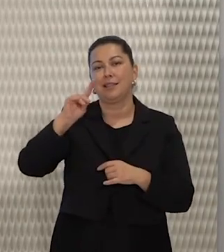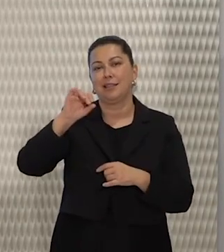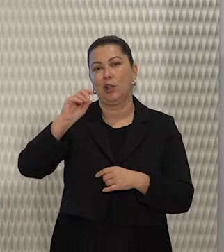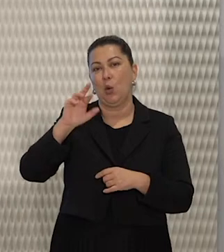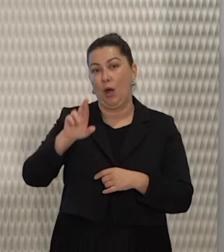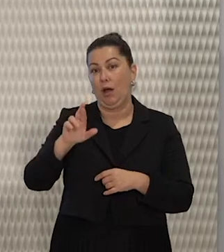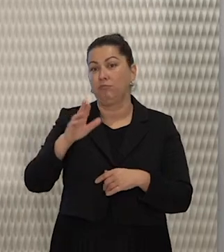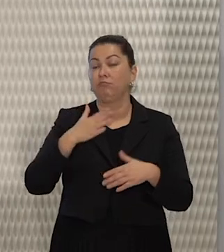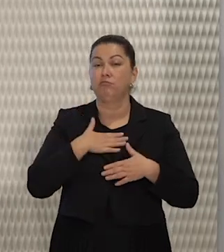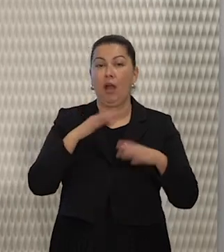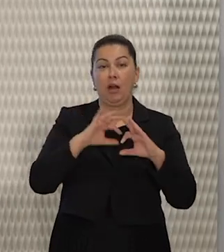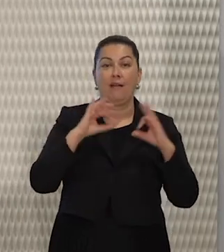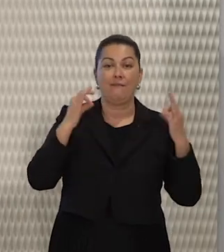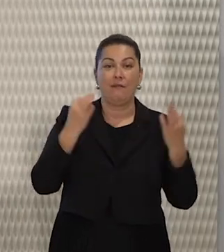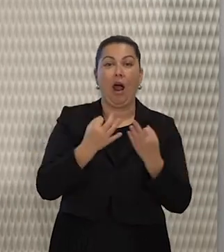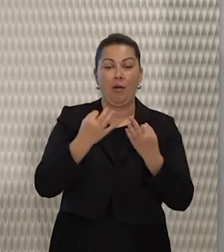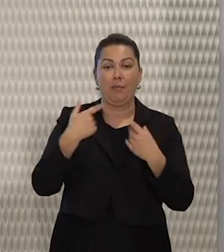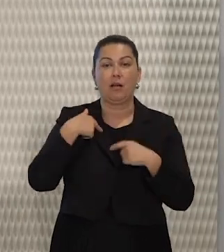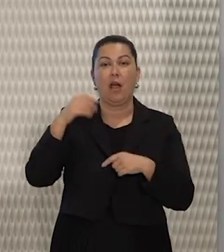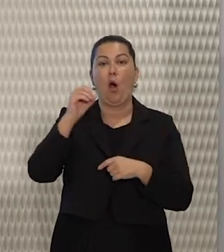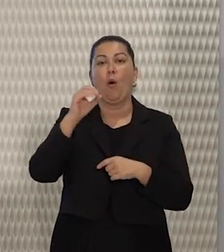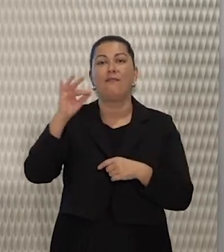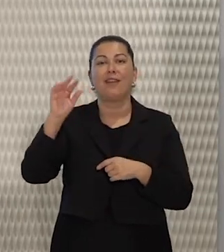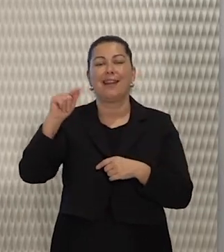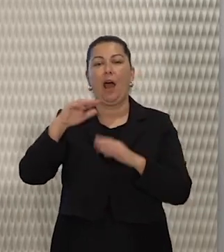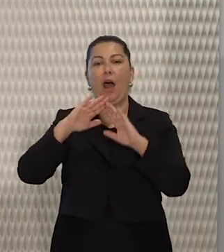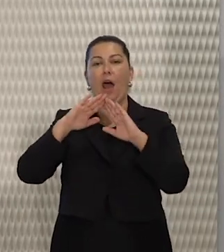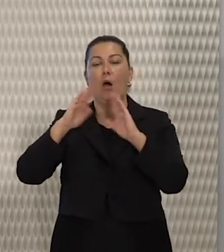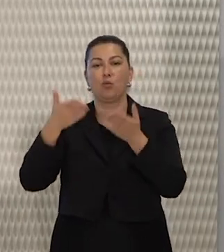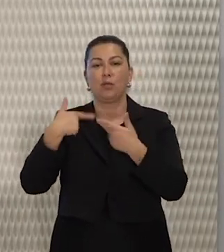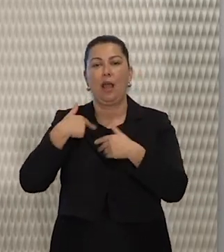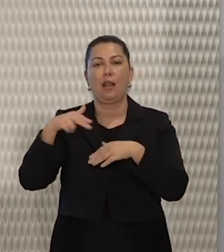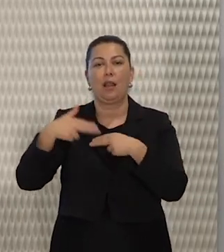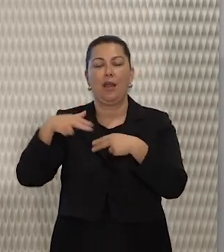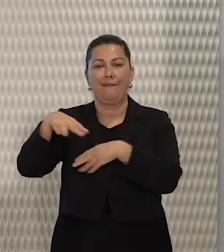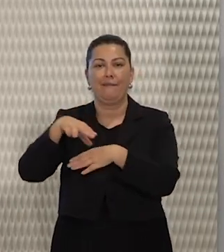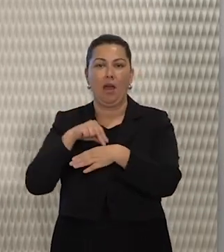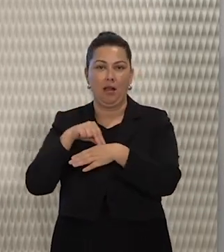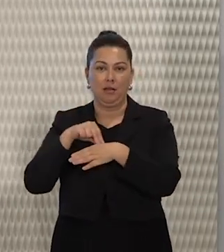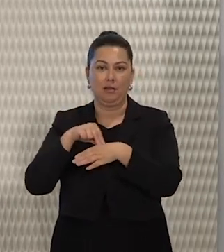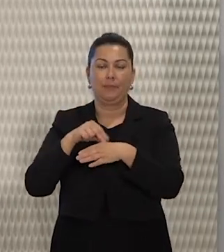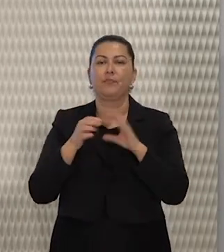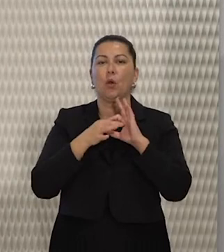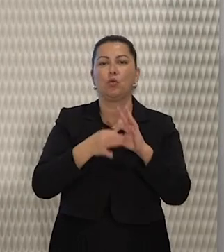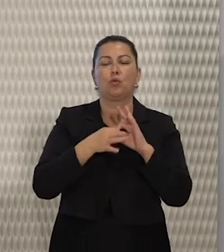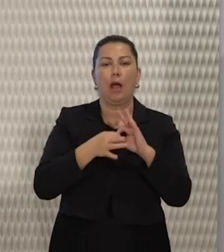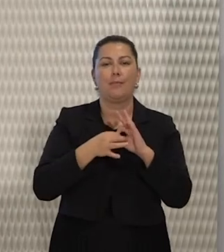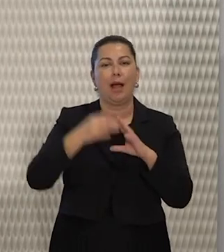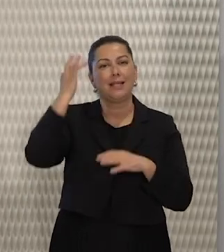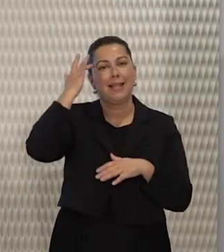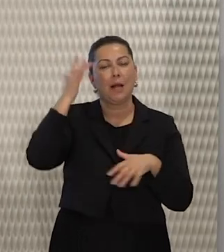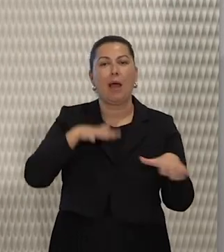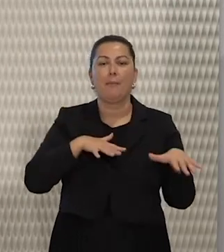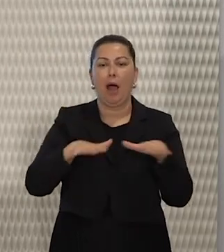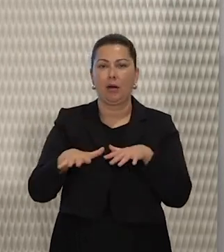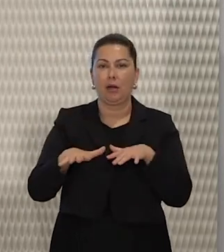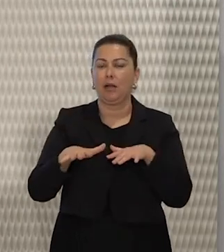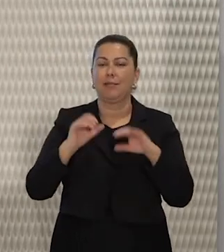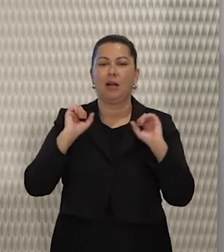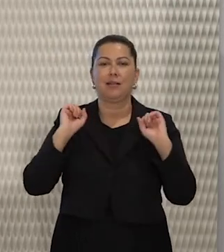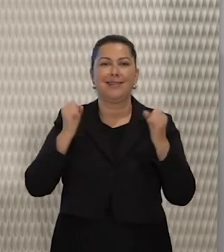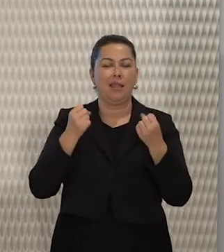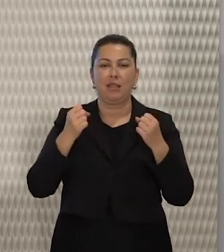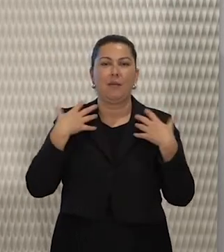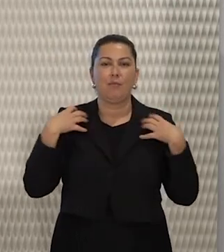mit meiner Familie in Offenhausen bei Wels. Wegen einer zerebralen Parese kann ich meine Muskeln nicht